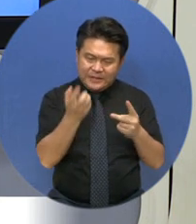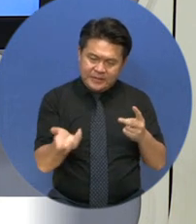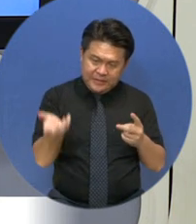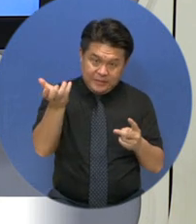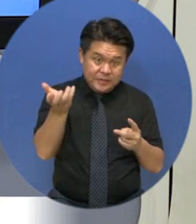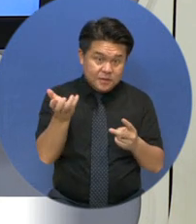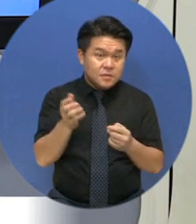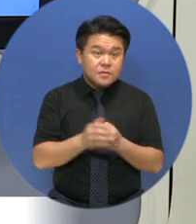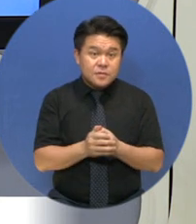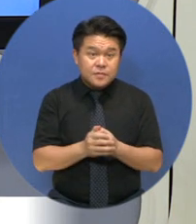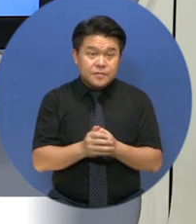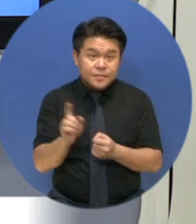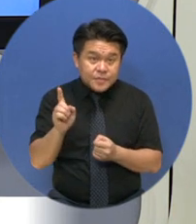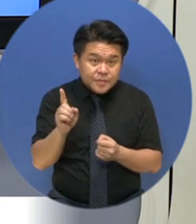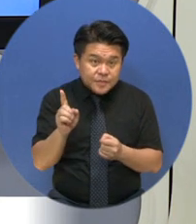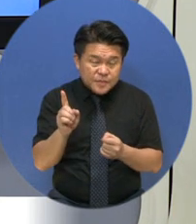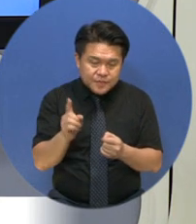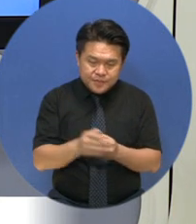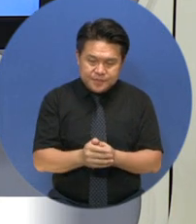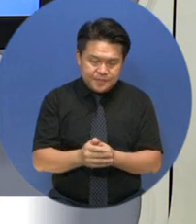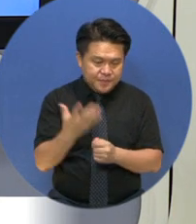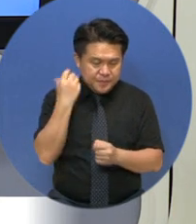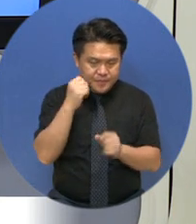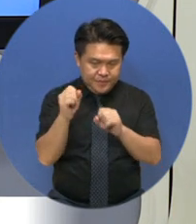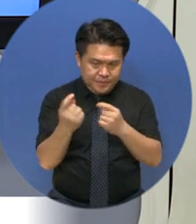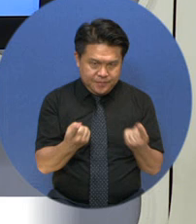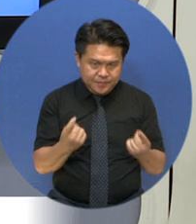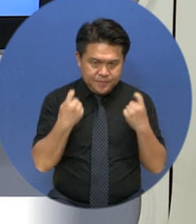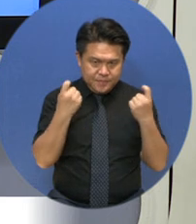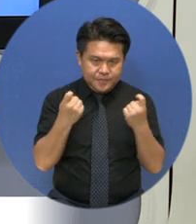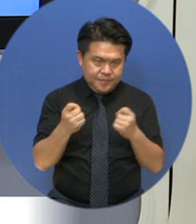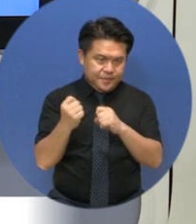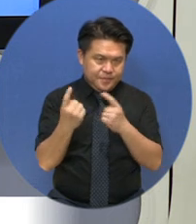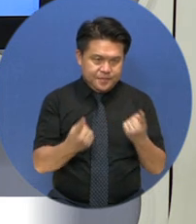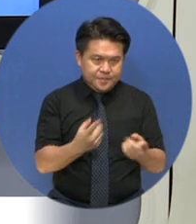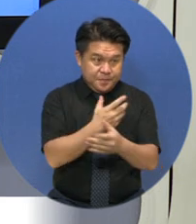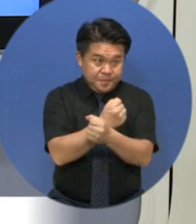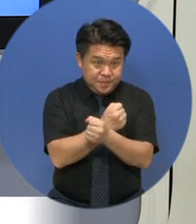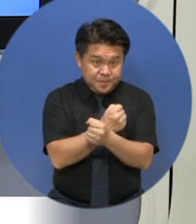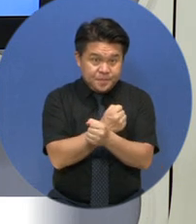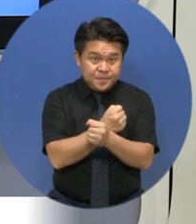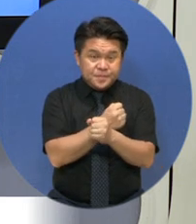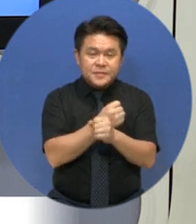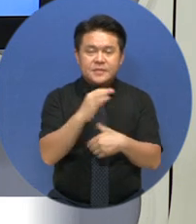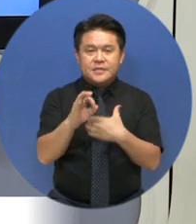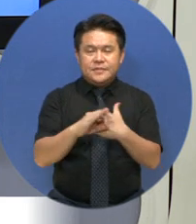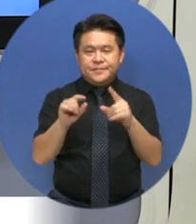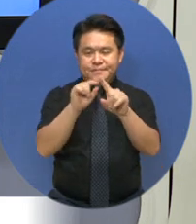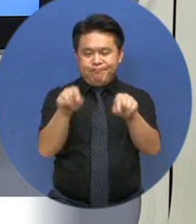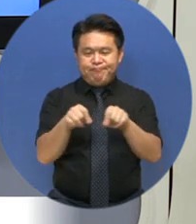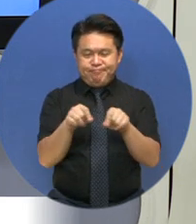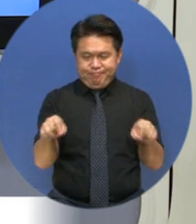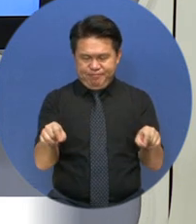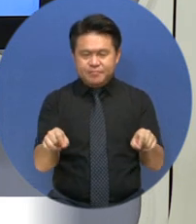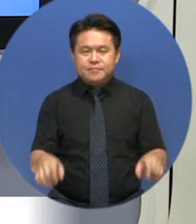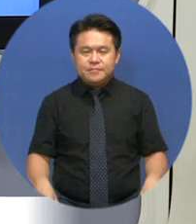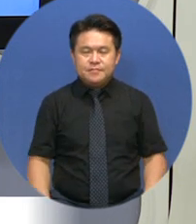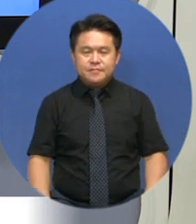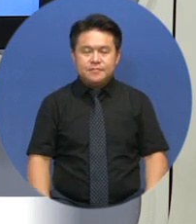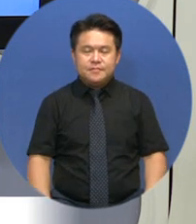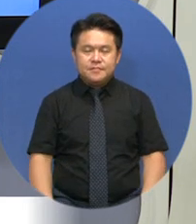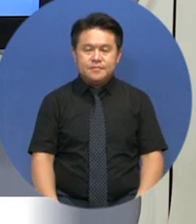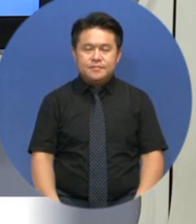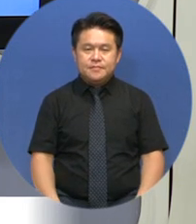됨에 따라 수 깍 할인권 발급과 여행 할인 상품 예약 시행을 잠정 중단한다고 자